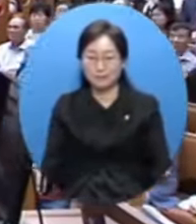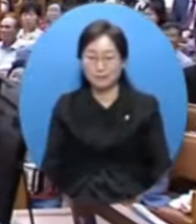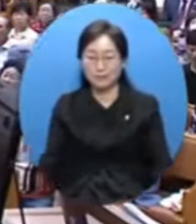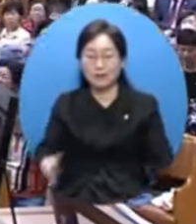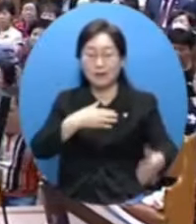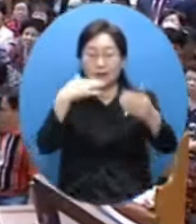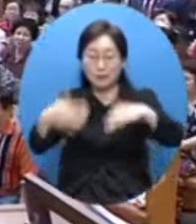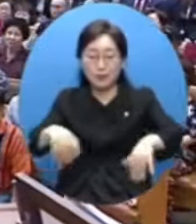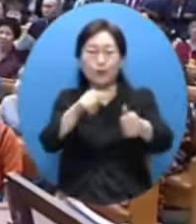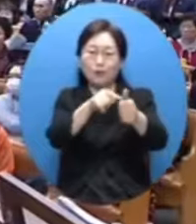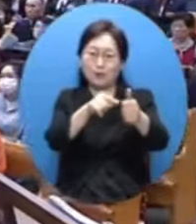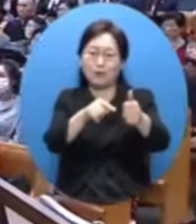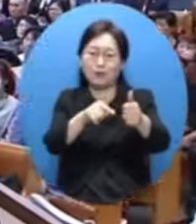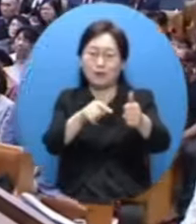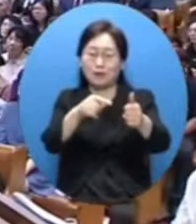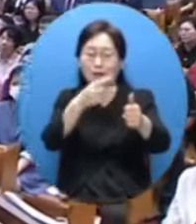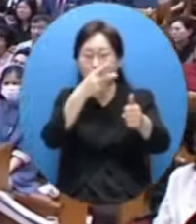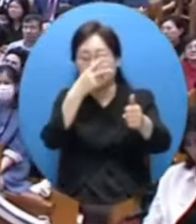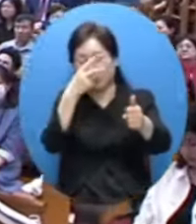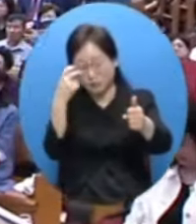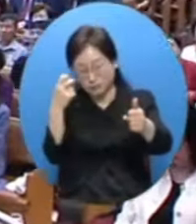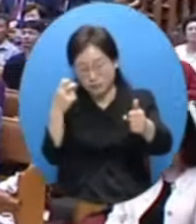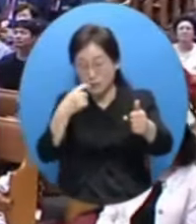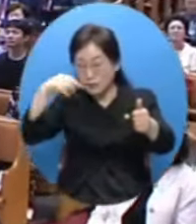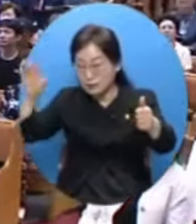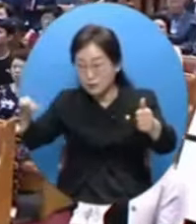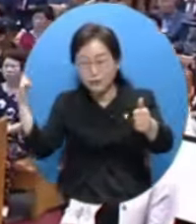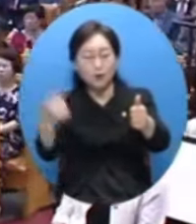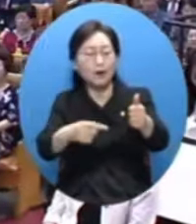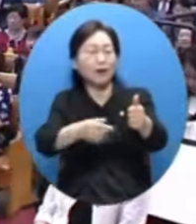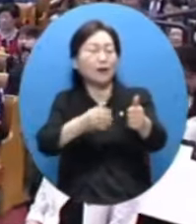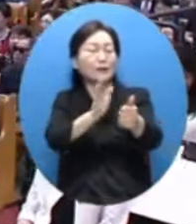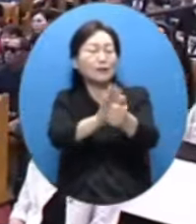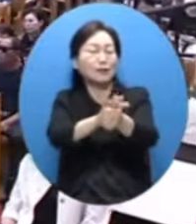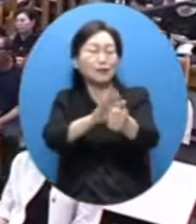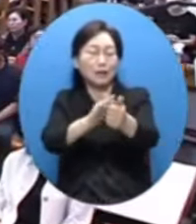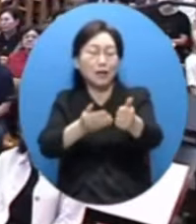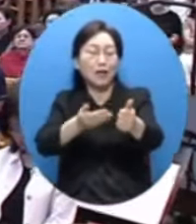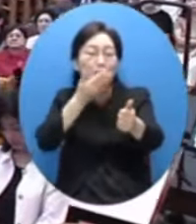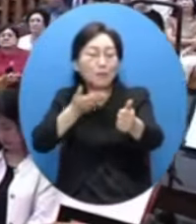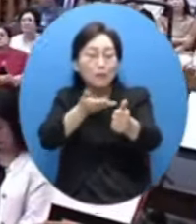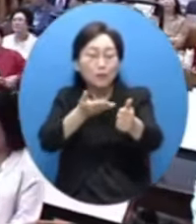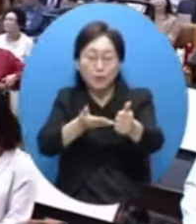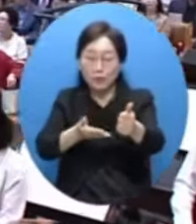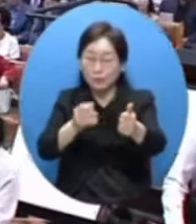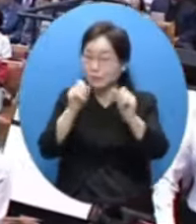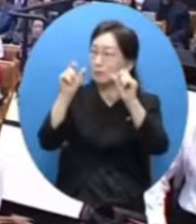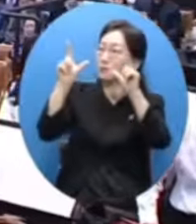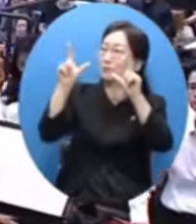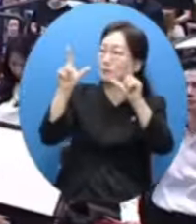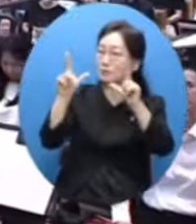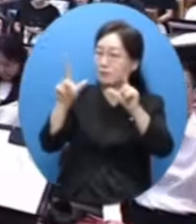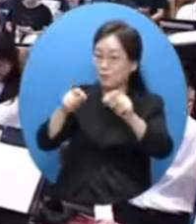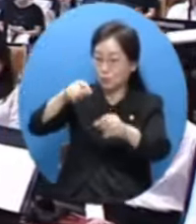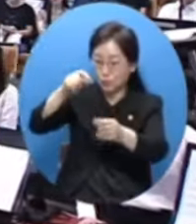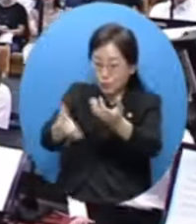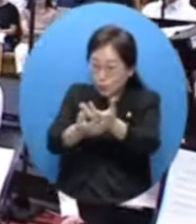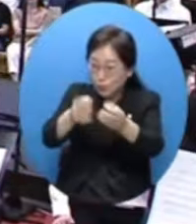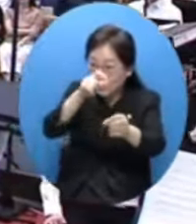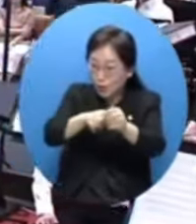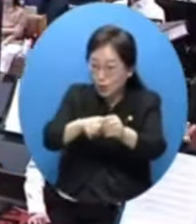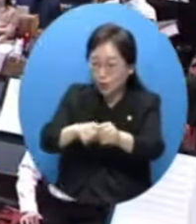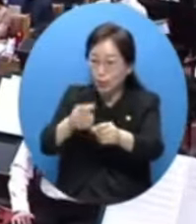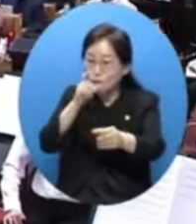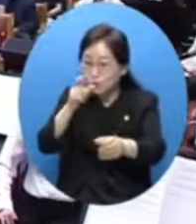피곤해 쓰러 자는데 천사가 그를 주물러주면서 일어나서 먹으라 눈을 떠보니까 구워놓은 떡과 물이었어. 그걸